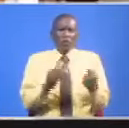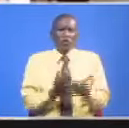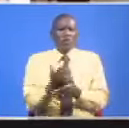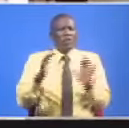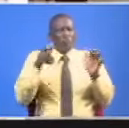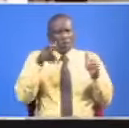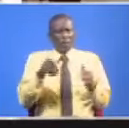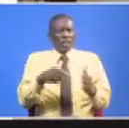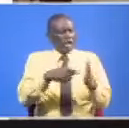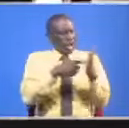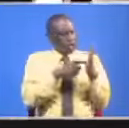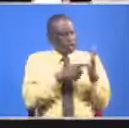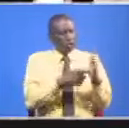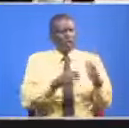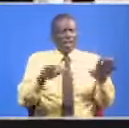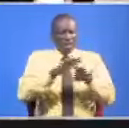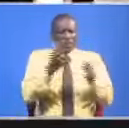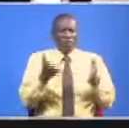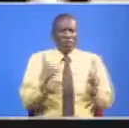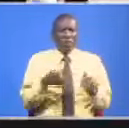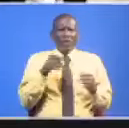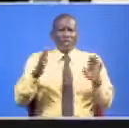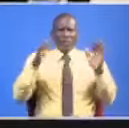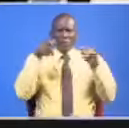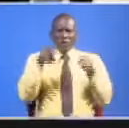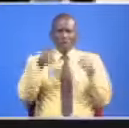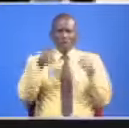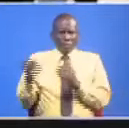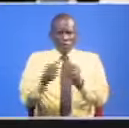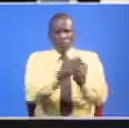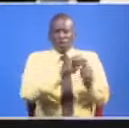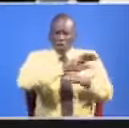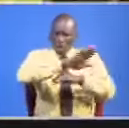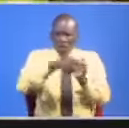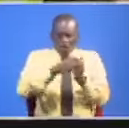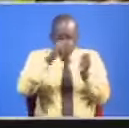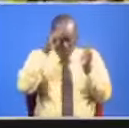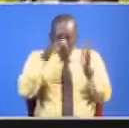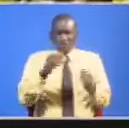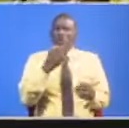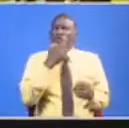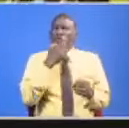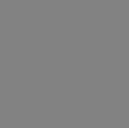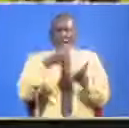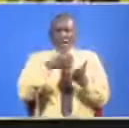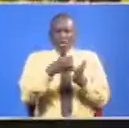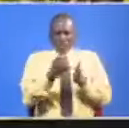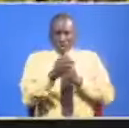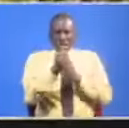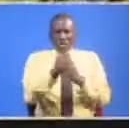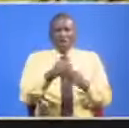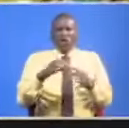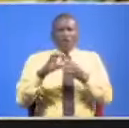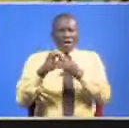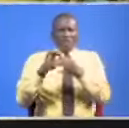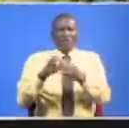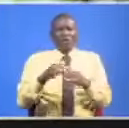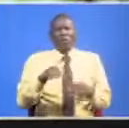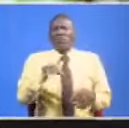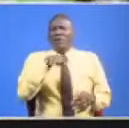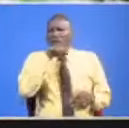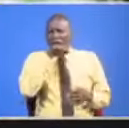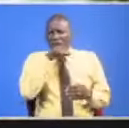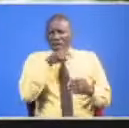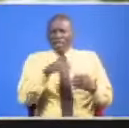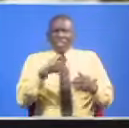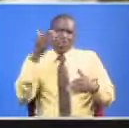hili linapepea kote kote. Tamasha hili litawaleta magavana wote wa Luo Nyanza akiwemo kinara wa Azimio Raila Odinga. Kilele cha tamasha